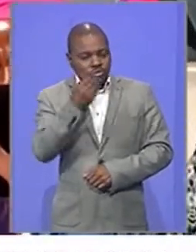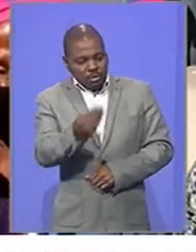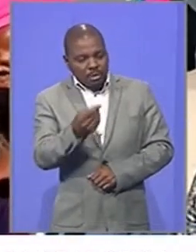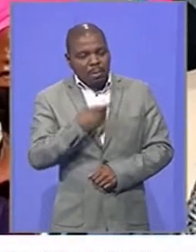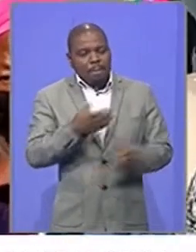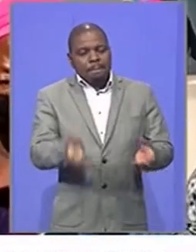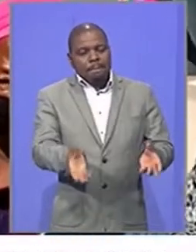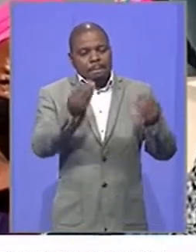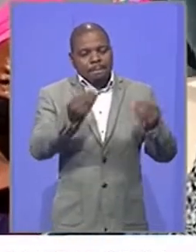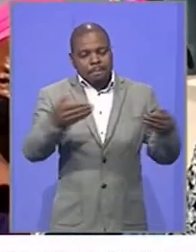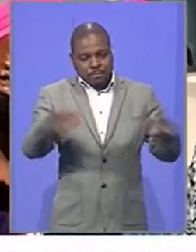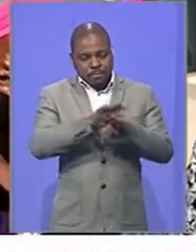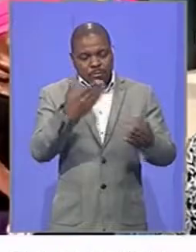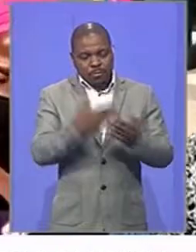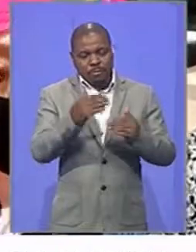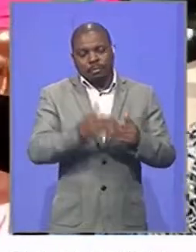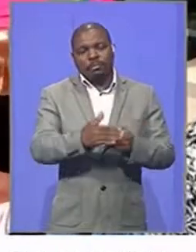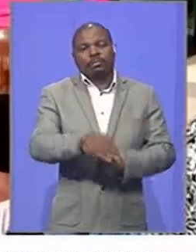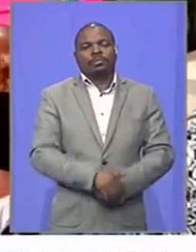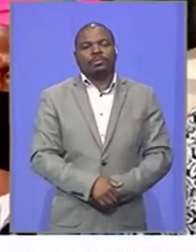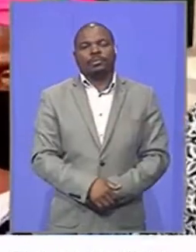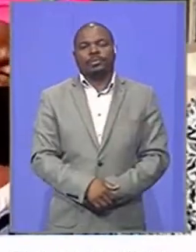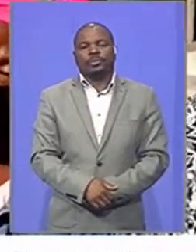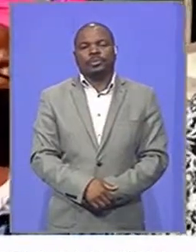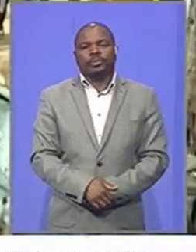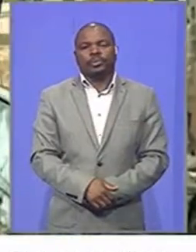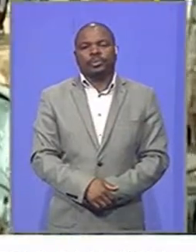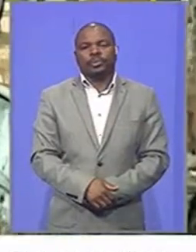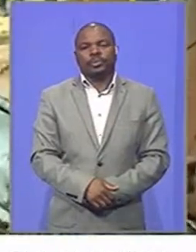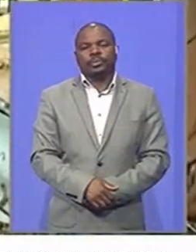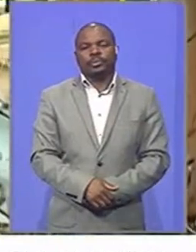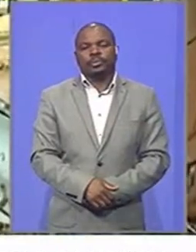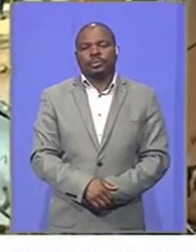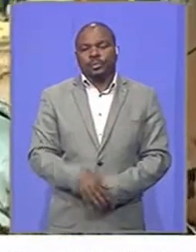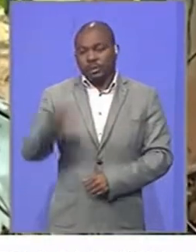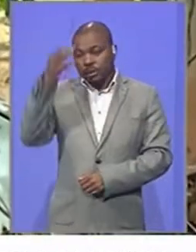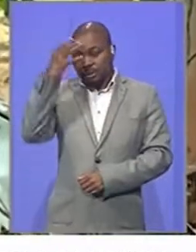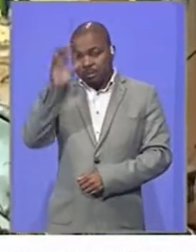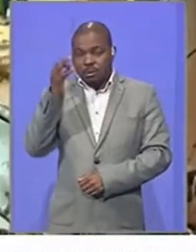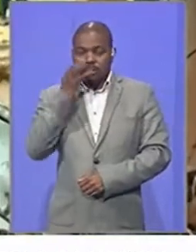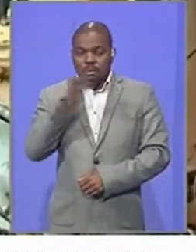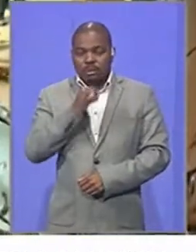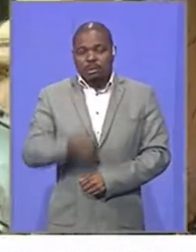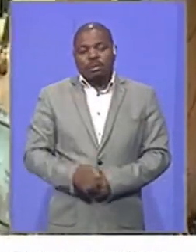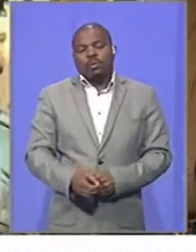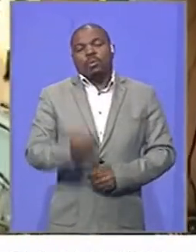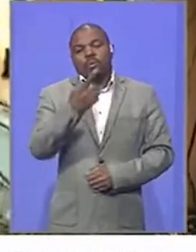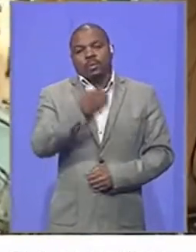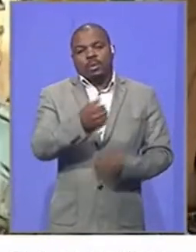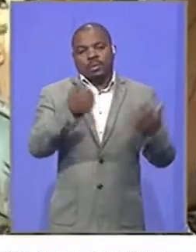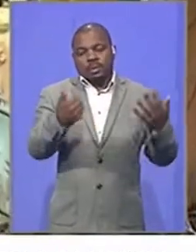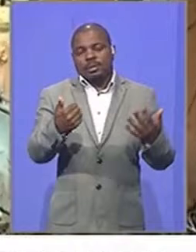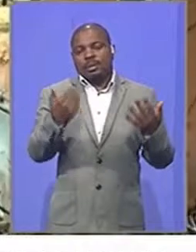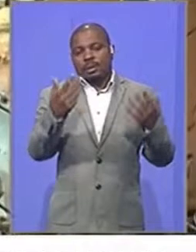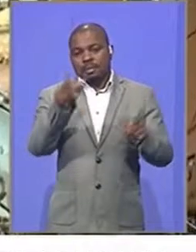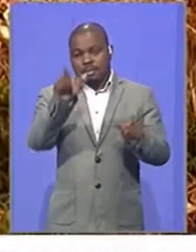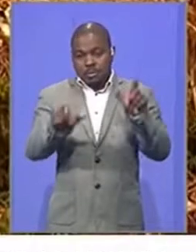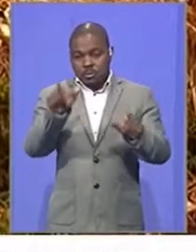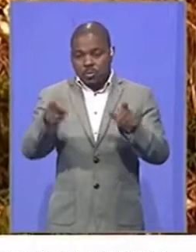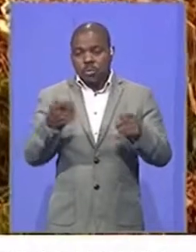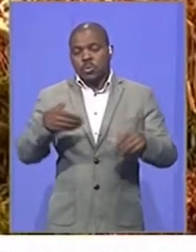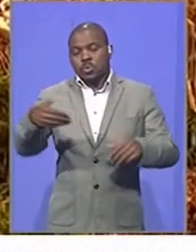kgona go mmoloka. Sibonga kakhulu. Mmušo gore batho ba lekgolo-masometharo-hlano ba amilwe ke dipula tšeo